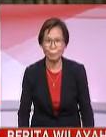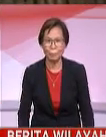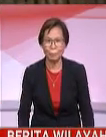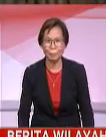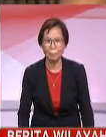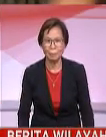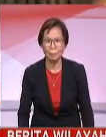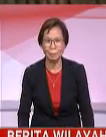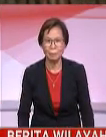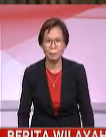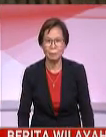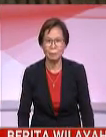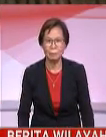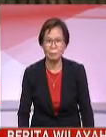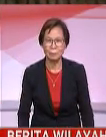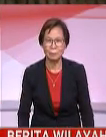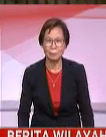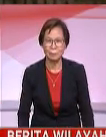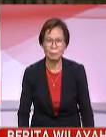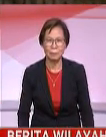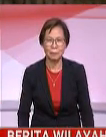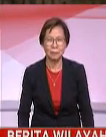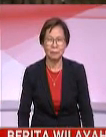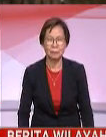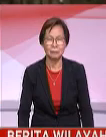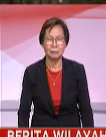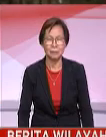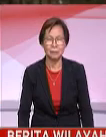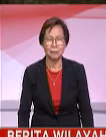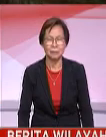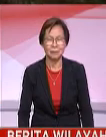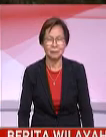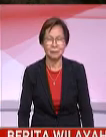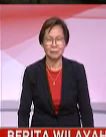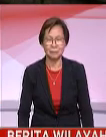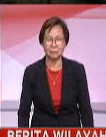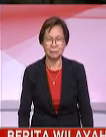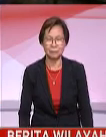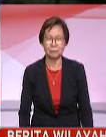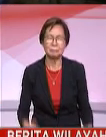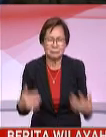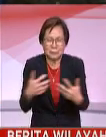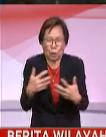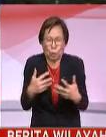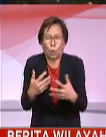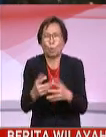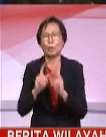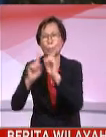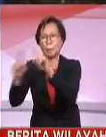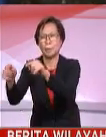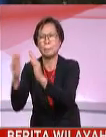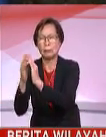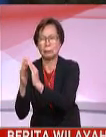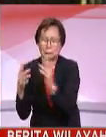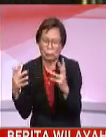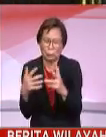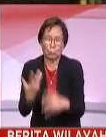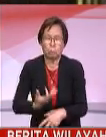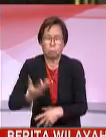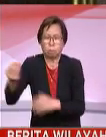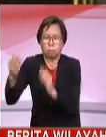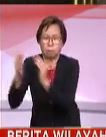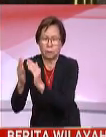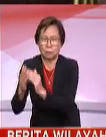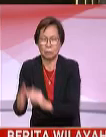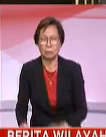Lima cerita duit tu pun tak ada lagi. Tak ambil lagi? Sampai ramai lah. Tak ambil. Kita takut lah? Ya, takut. Dia